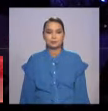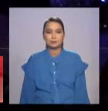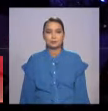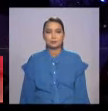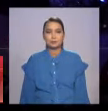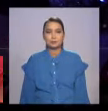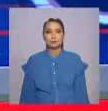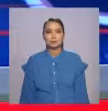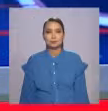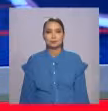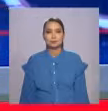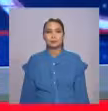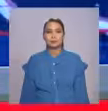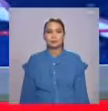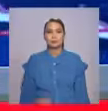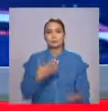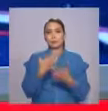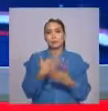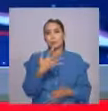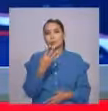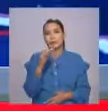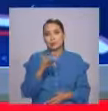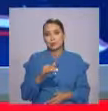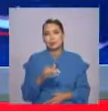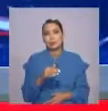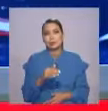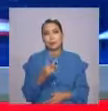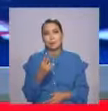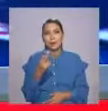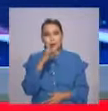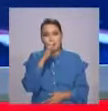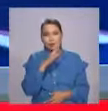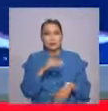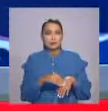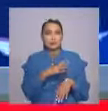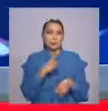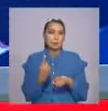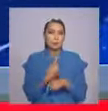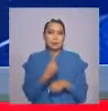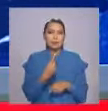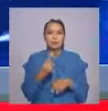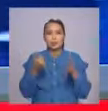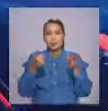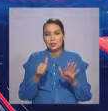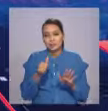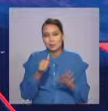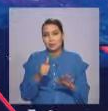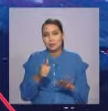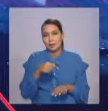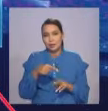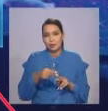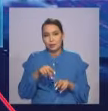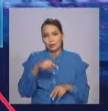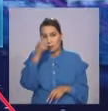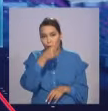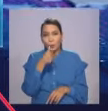Таймс. Почти 54 тысячи пар в Казахстане поженились в первые 6 месяцев этого года. Такими данными